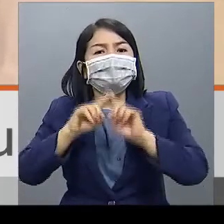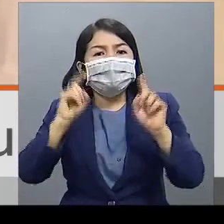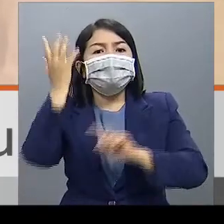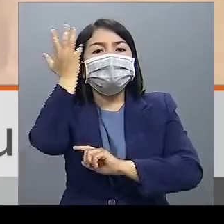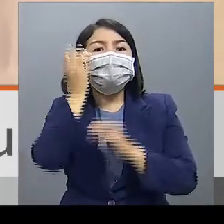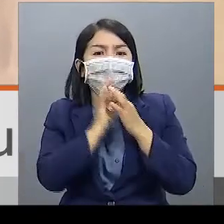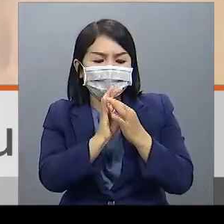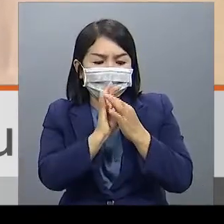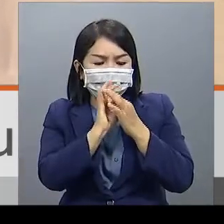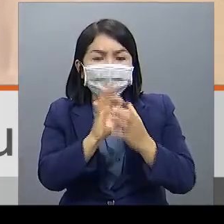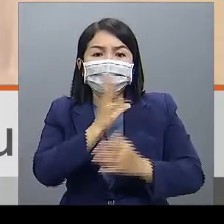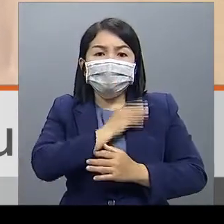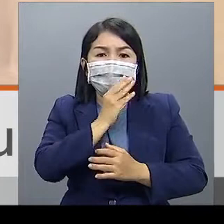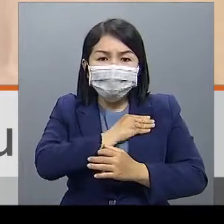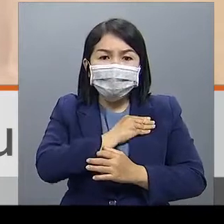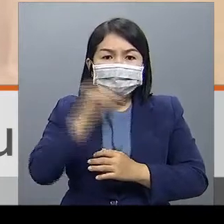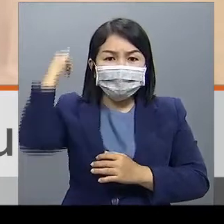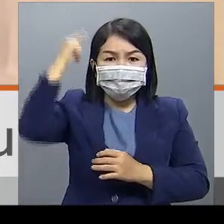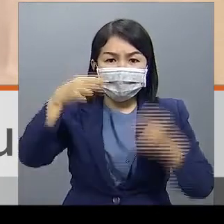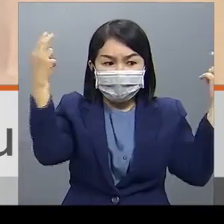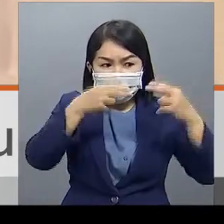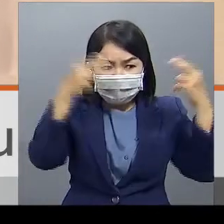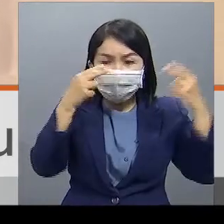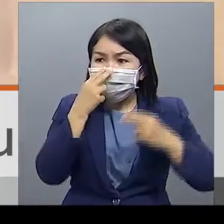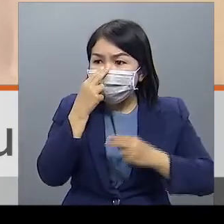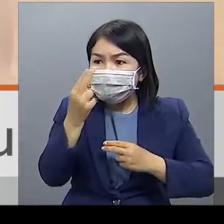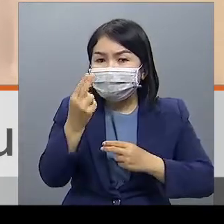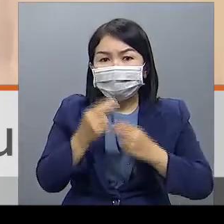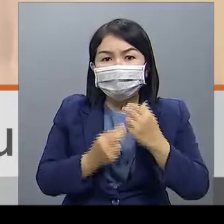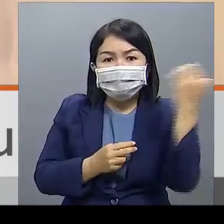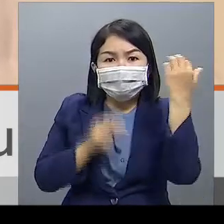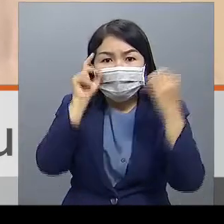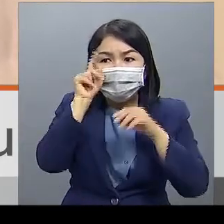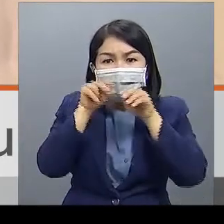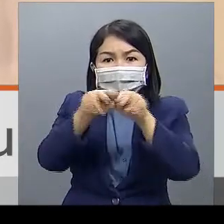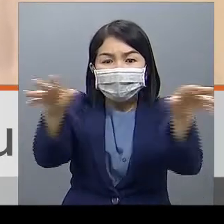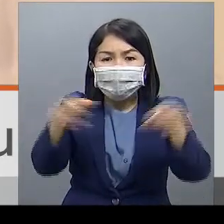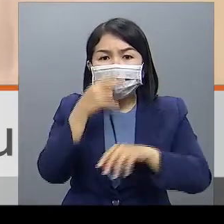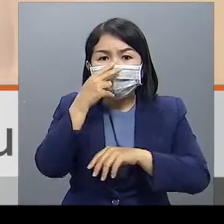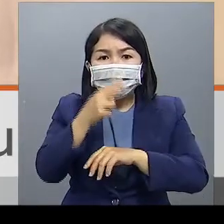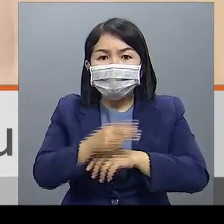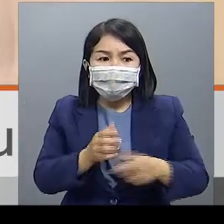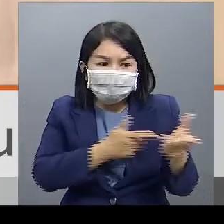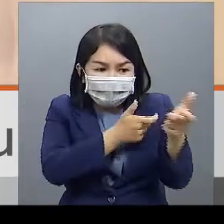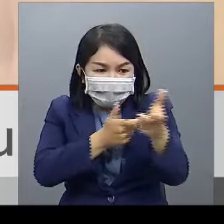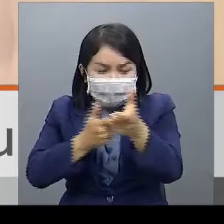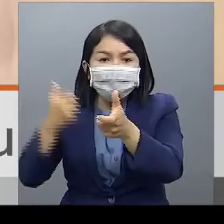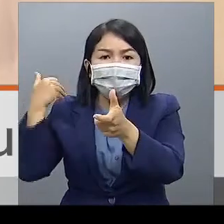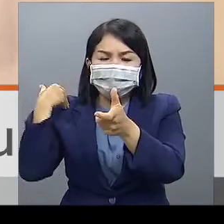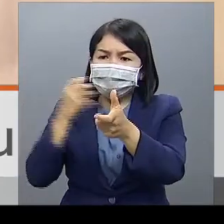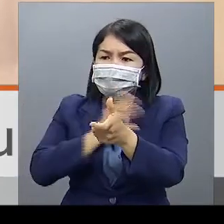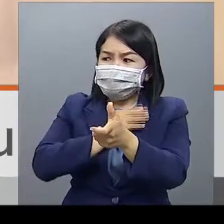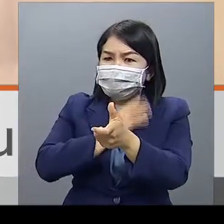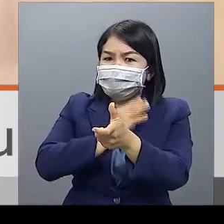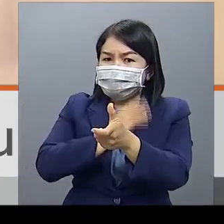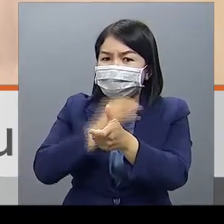งกันอีกหรือเปล่าเห็นข่าวออกมาว่าจะเอาให้ได้ดังอันเนี้ยเขาเอามาเขามา